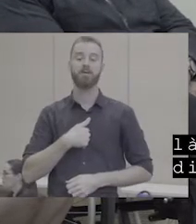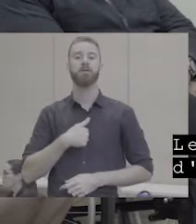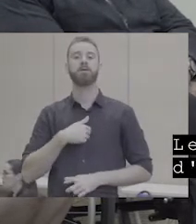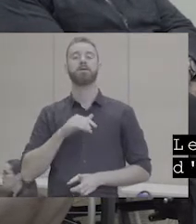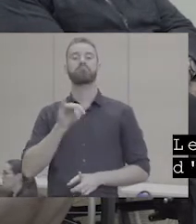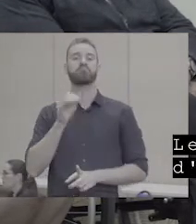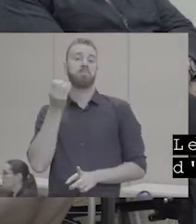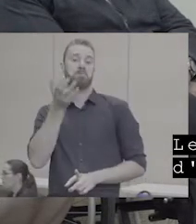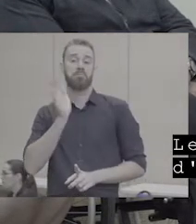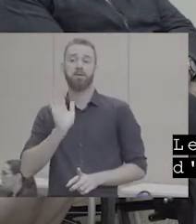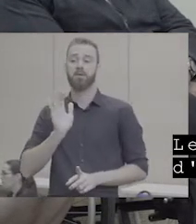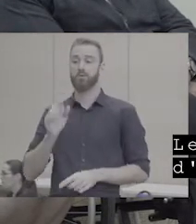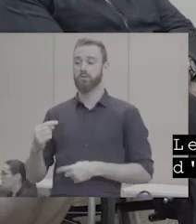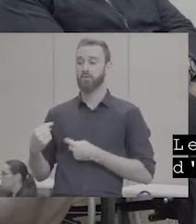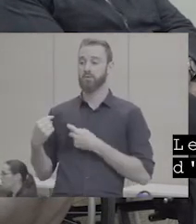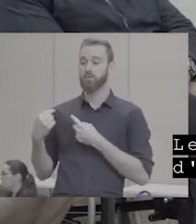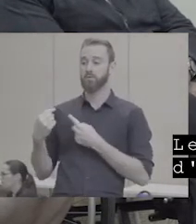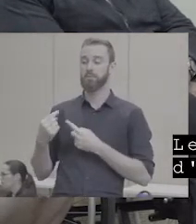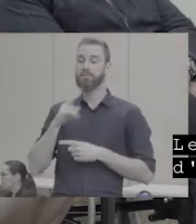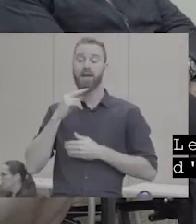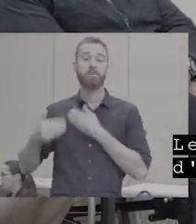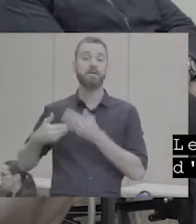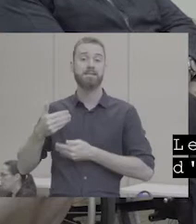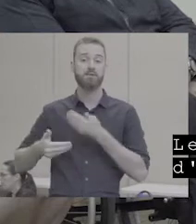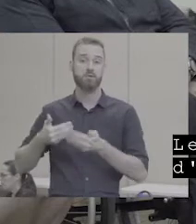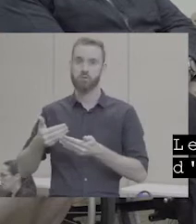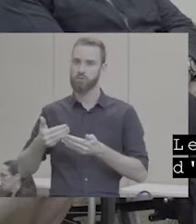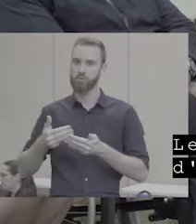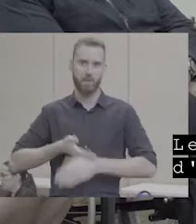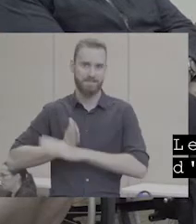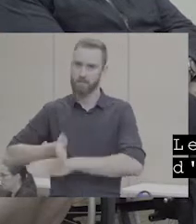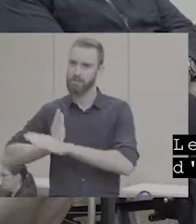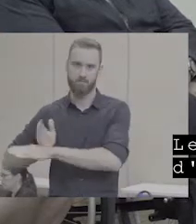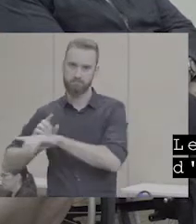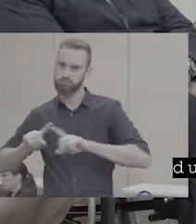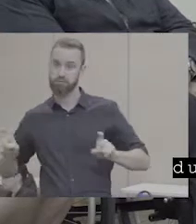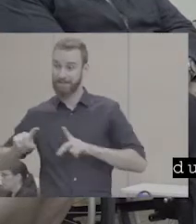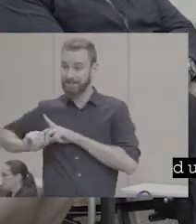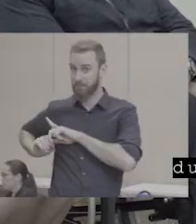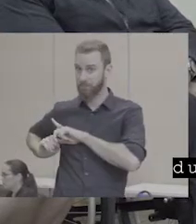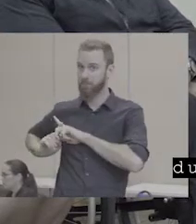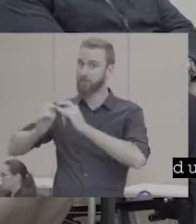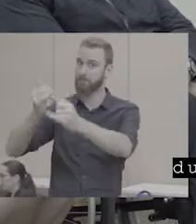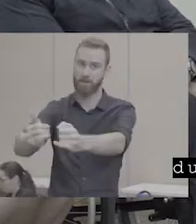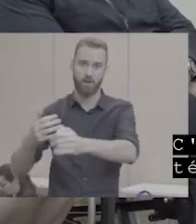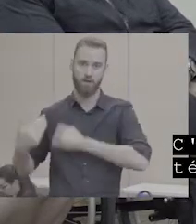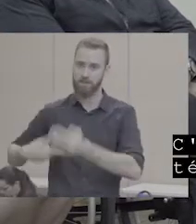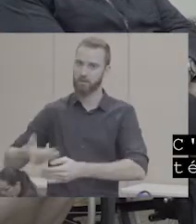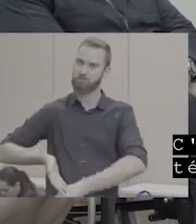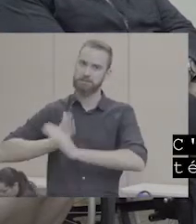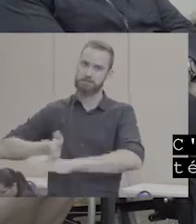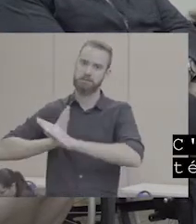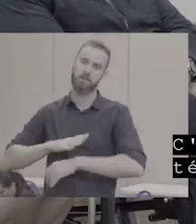Juste pour vous donner, on a quand même déployé, le processus est rempli d'obstacles. Du début à la fin,